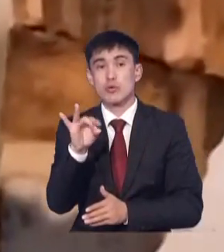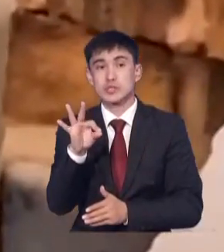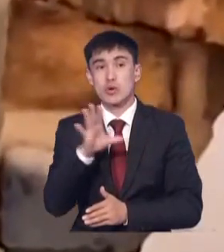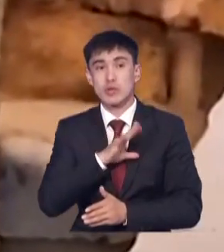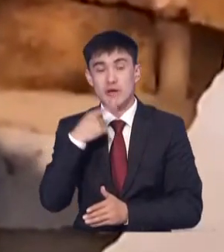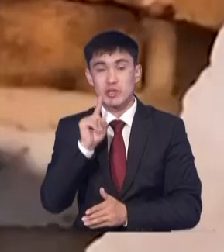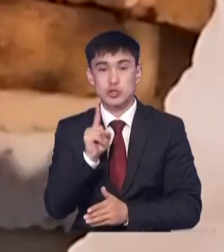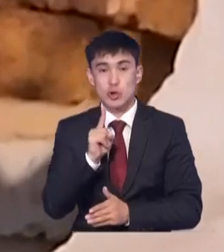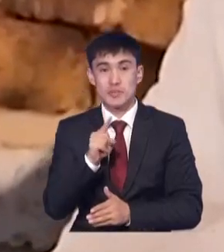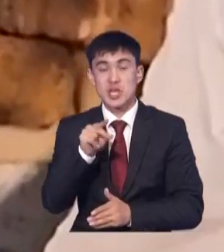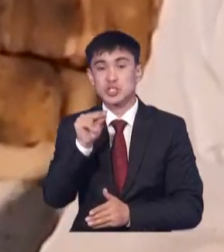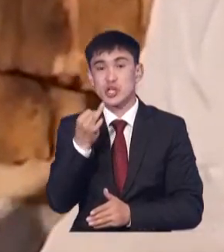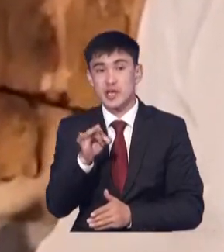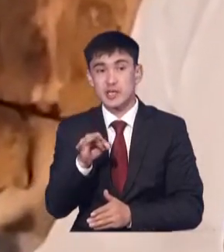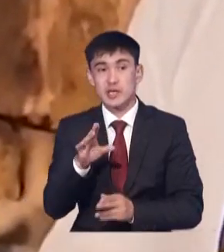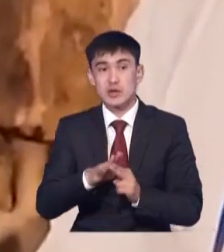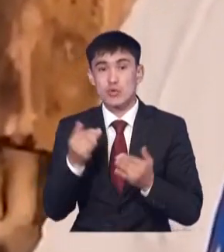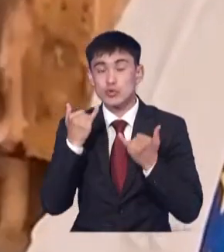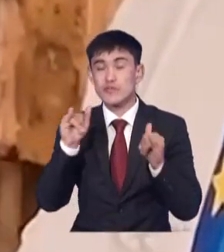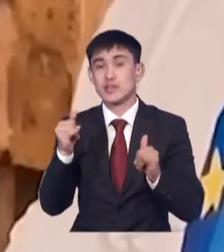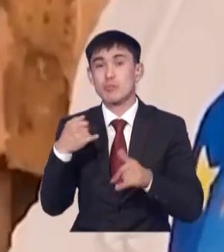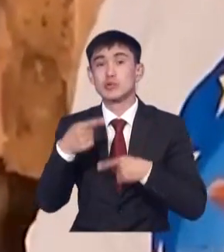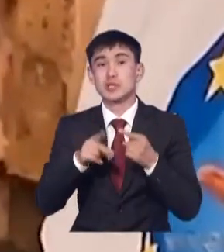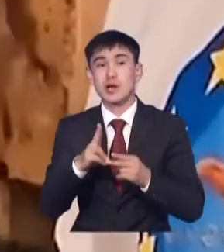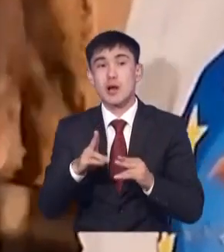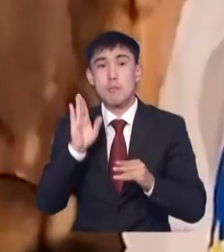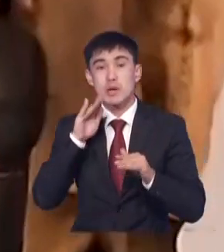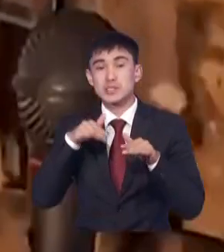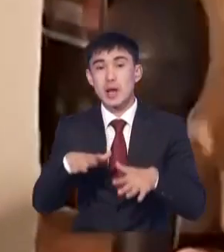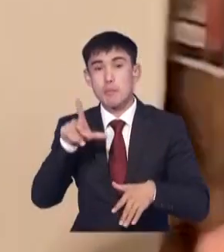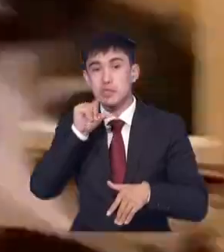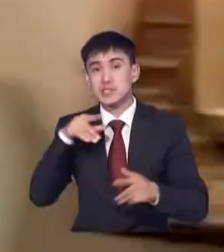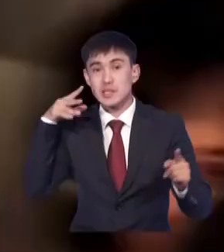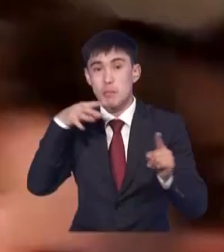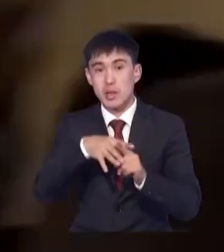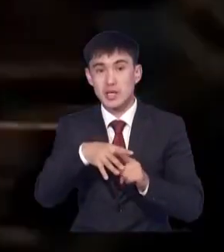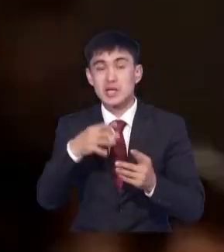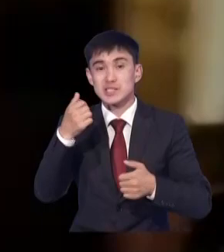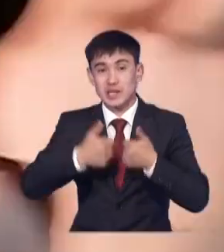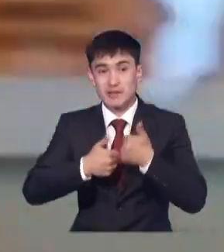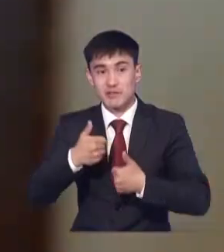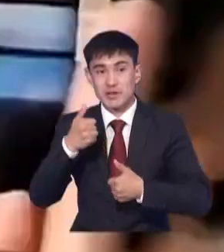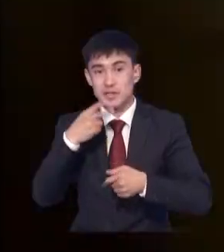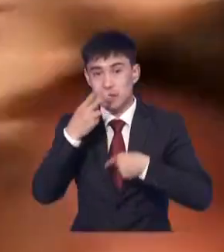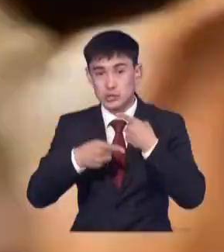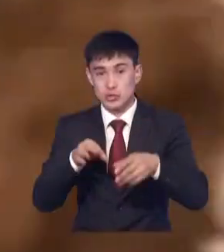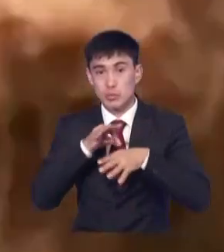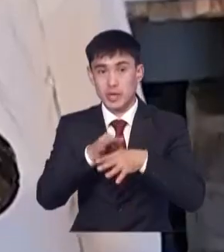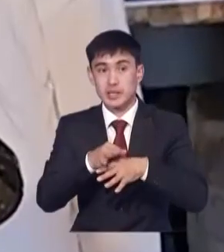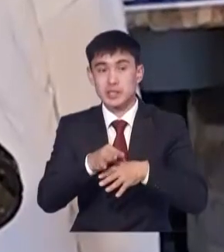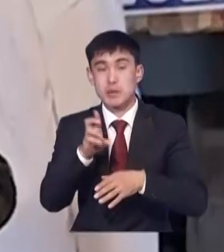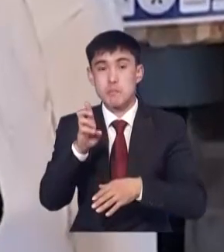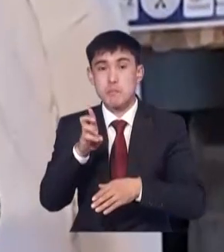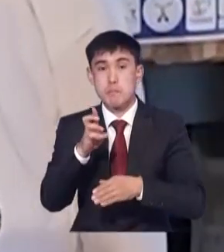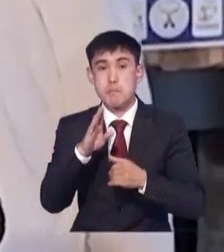этом отмечается, что чайки увлекли ребенка после того, как морская птица напала на него. Соревнования традиционно проходили в